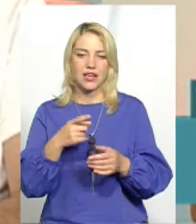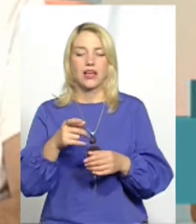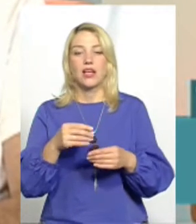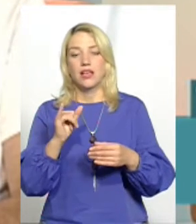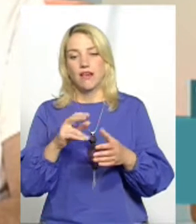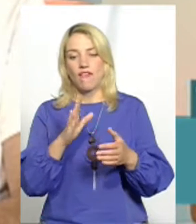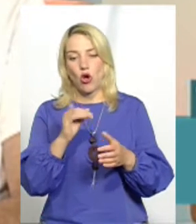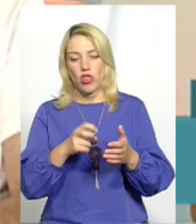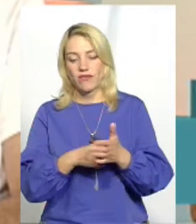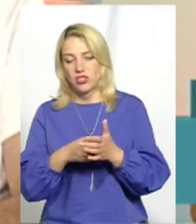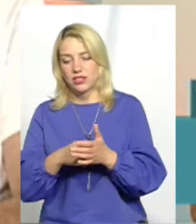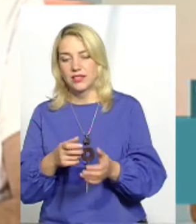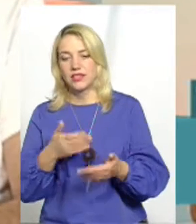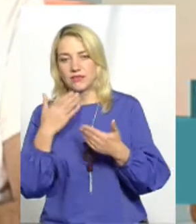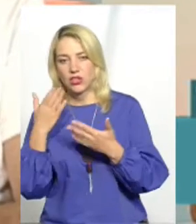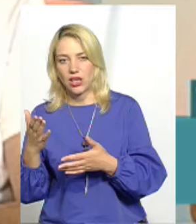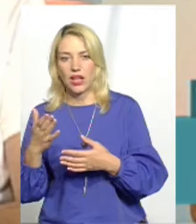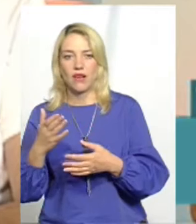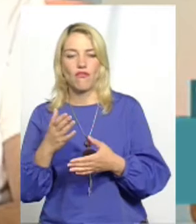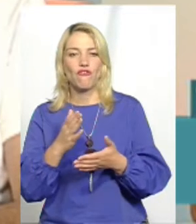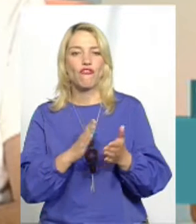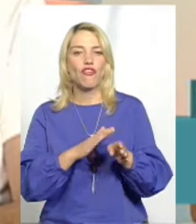лист звертається до виконавчої служби,